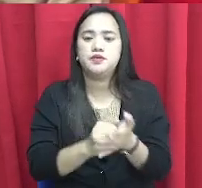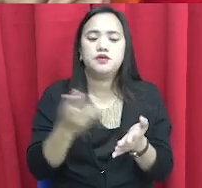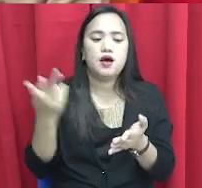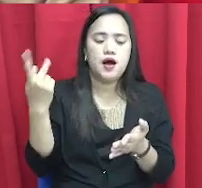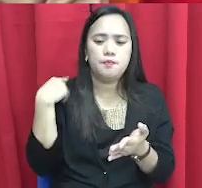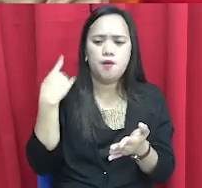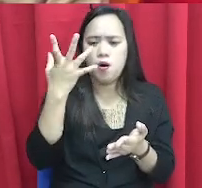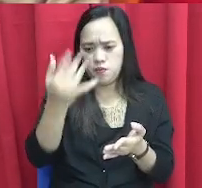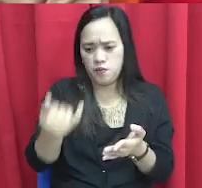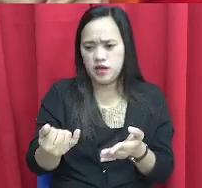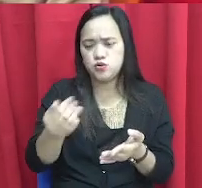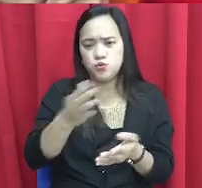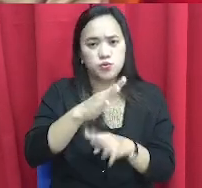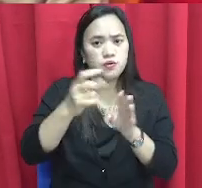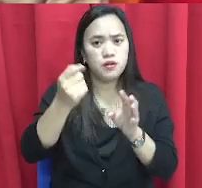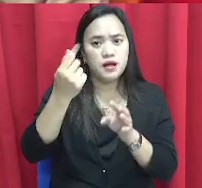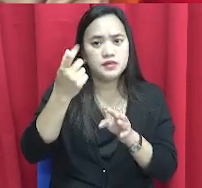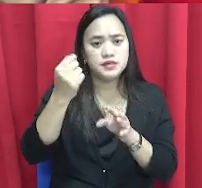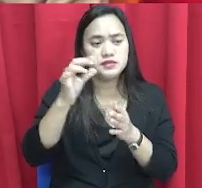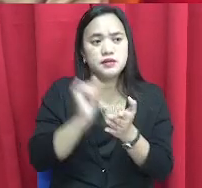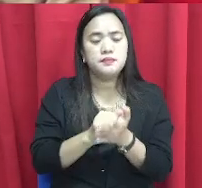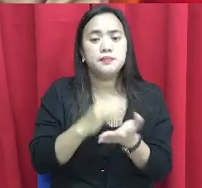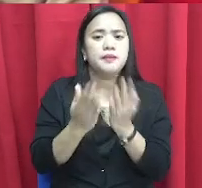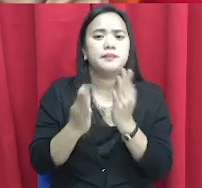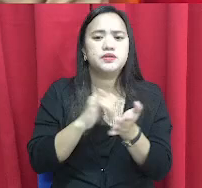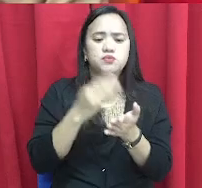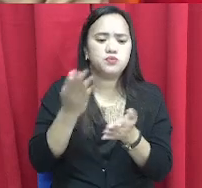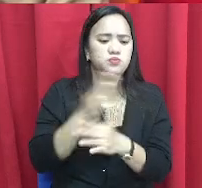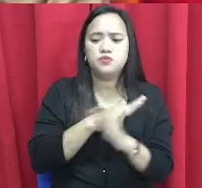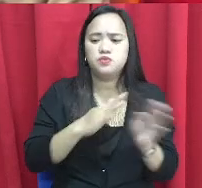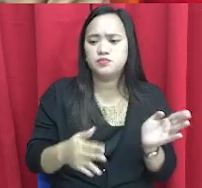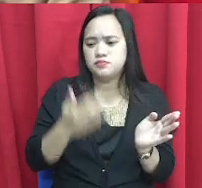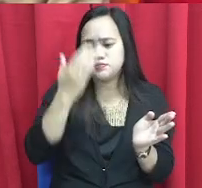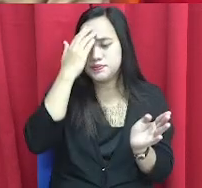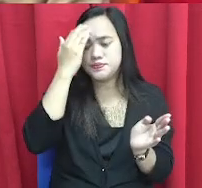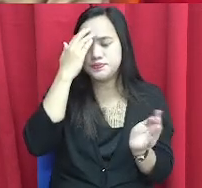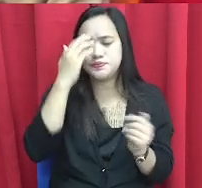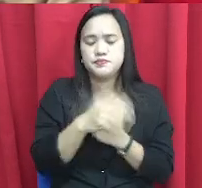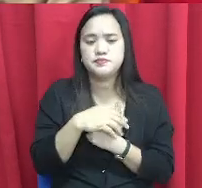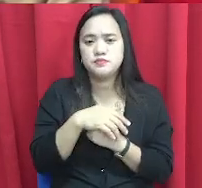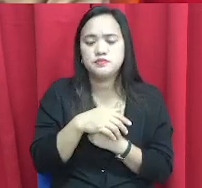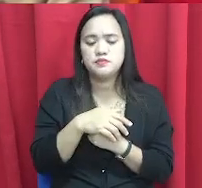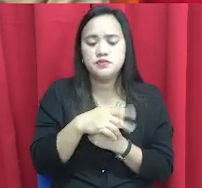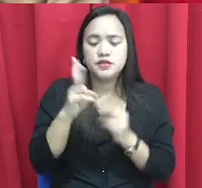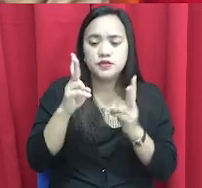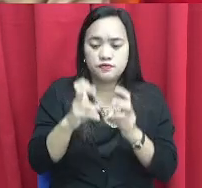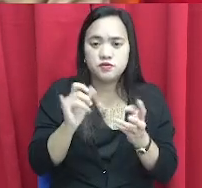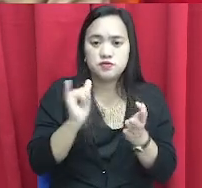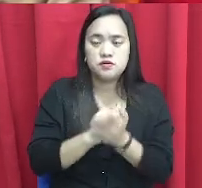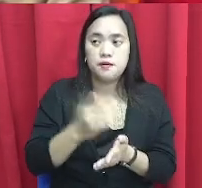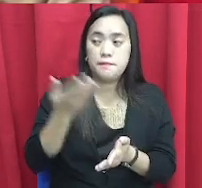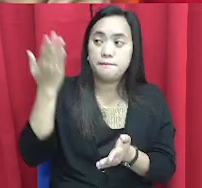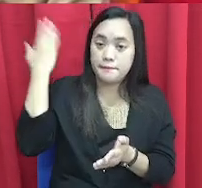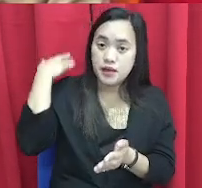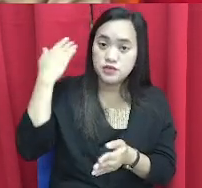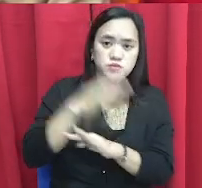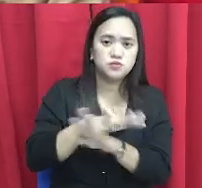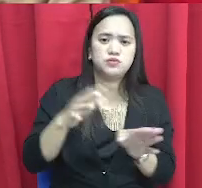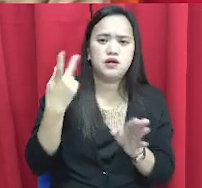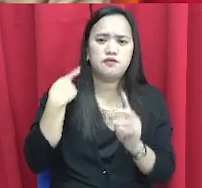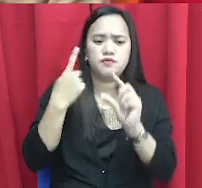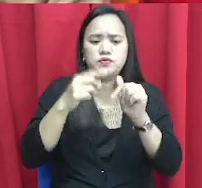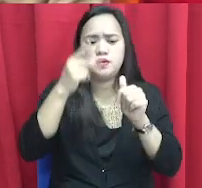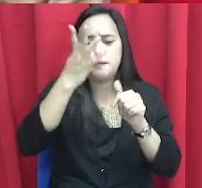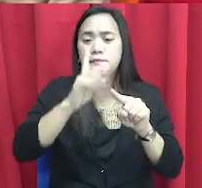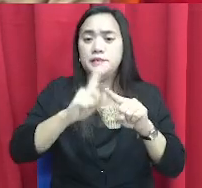SAO ng Diyos yan maaring mahirap sa part B hindi ka sanay diyan lalo na kung ikaw ay dating walang salita ng Diyos ngayon may salita ka ng Diyos